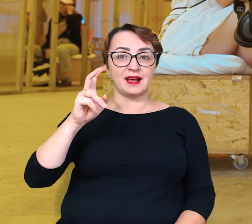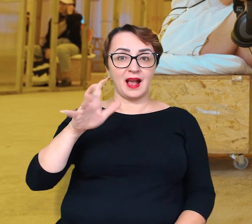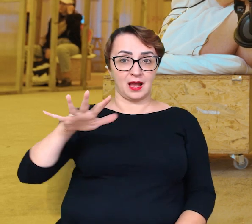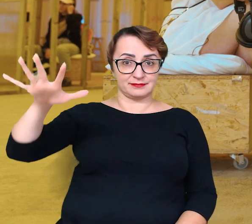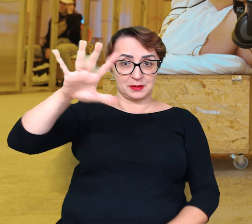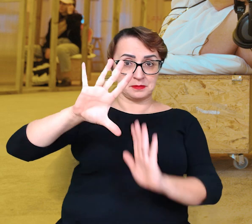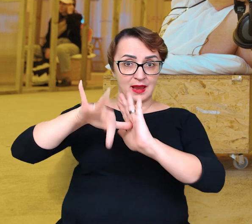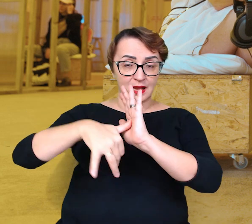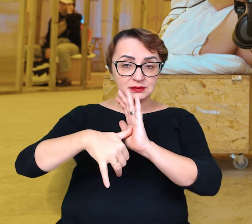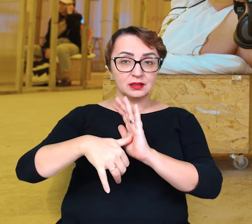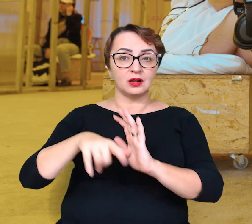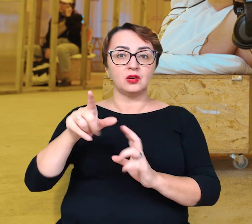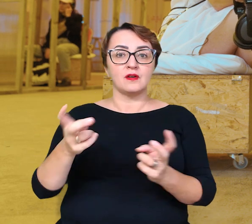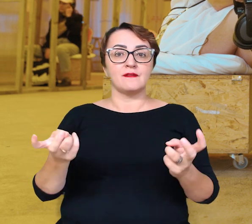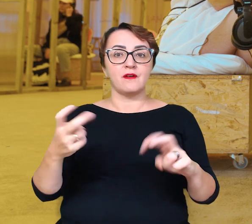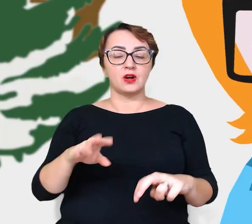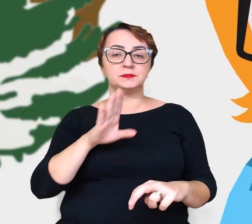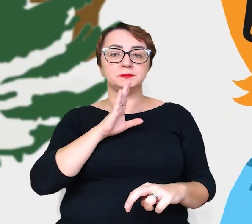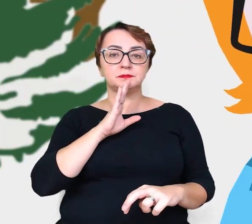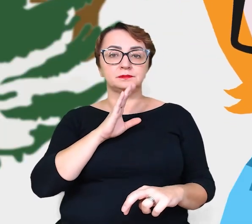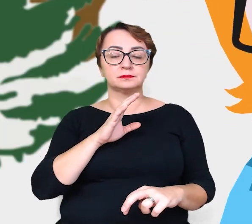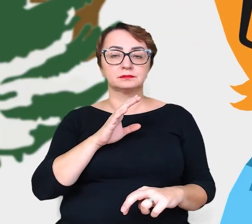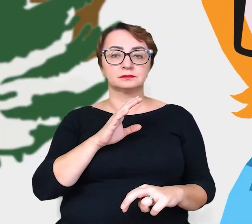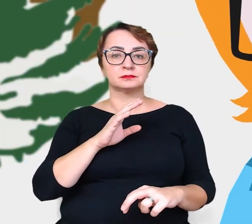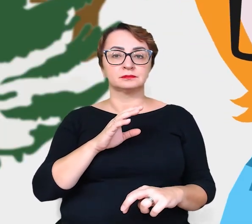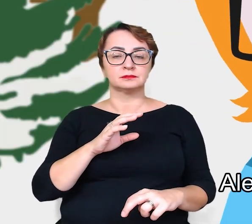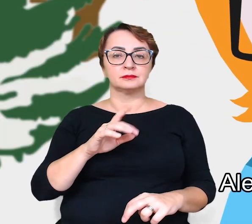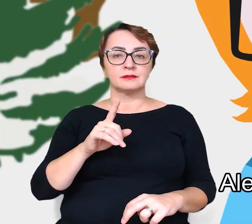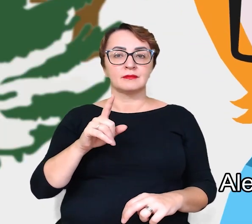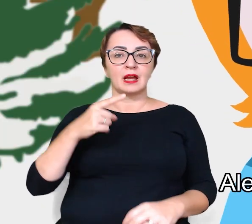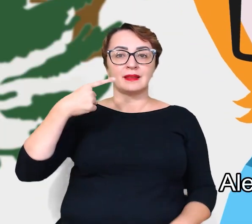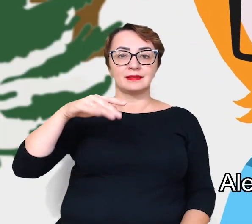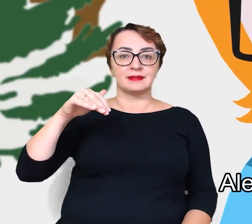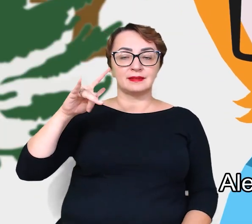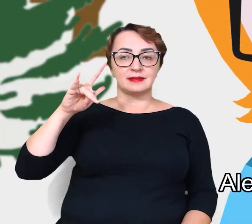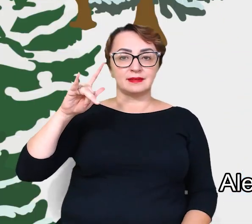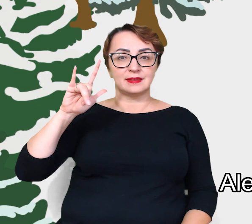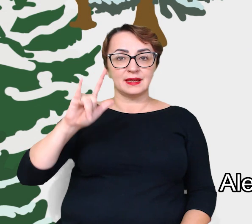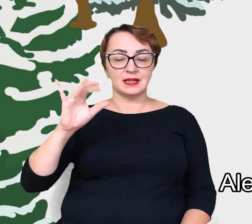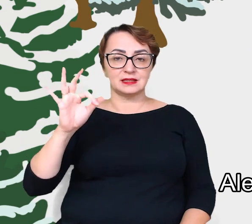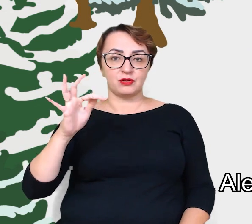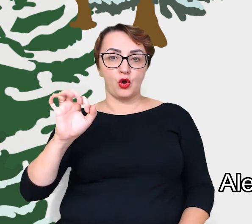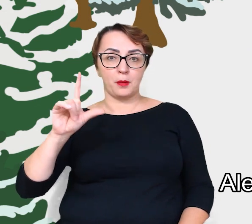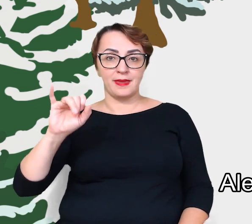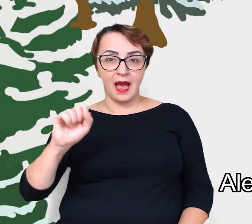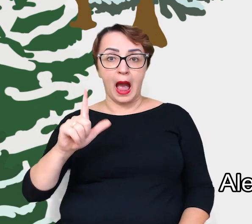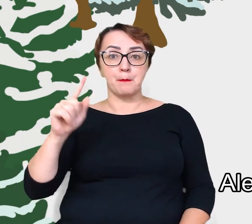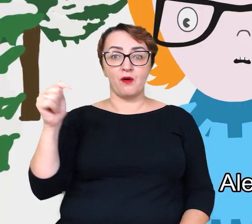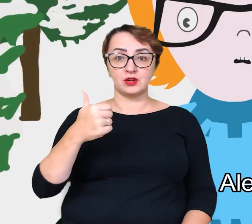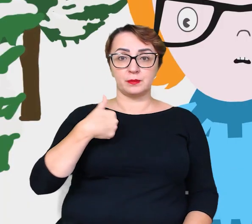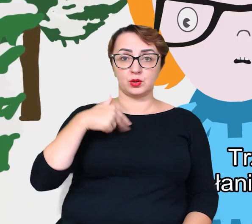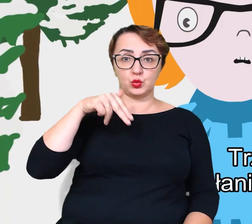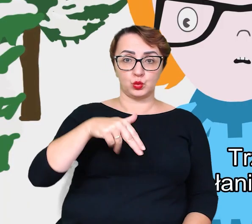otworzą właśnie pewnego rodzaju dystopię z takiego miejsca, które normalnie powinno być utopią, bo Wszystkie